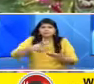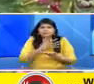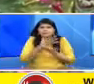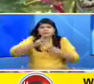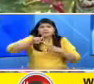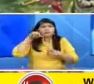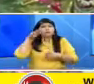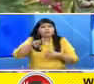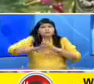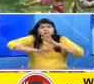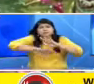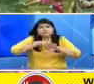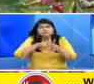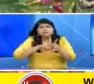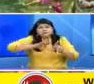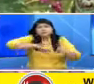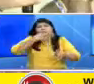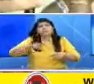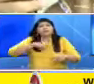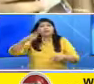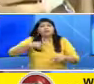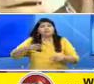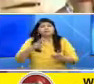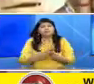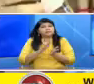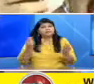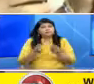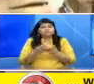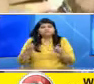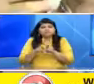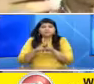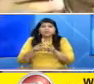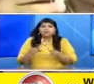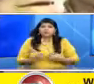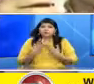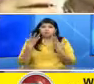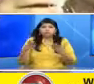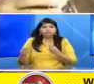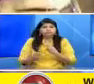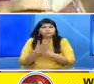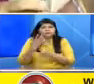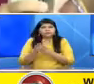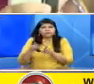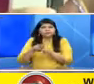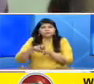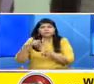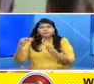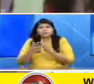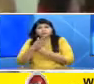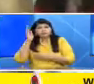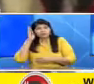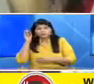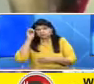हजारों साल के बाद भी हर उत्सव नयापन लेकर के आता है, नई प्रेरणा लेकर के आता